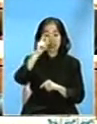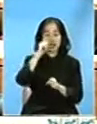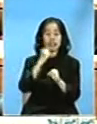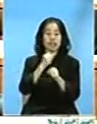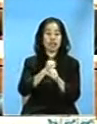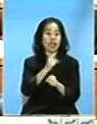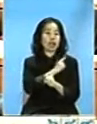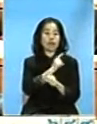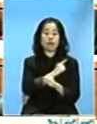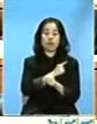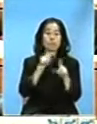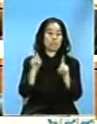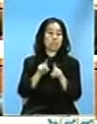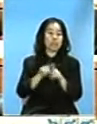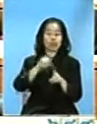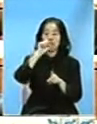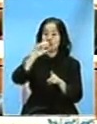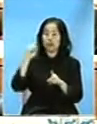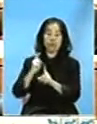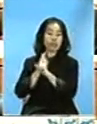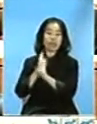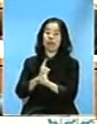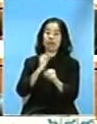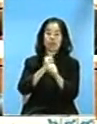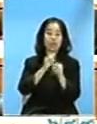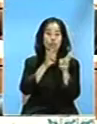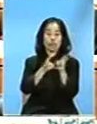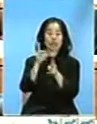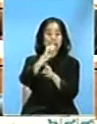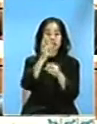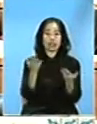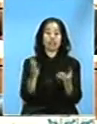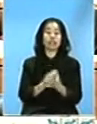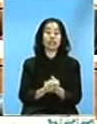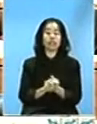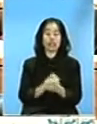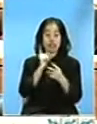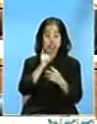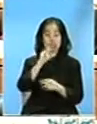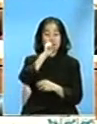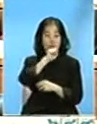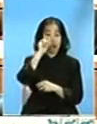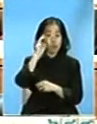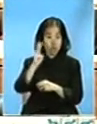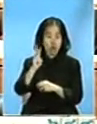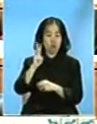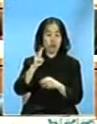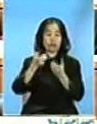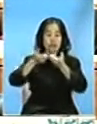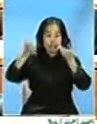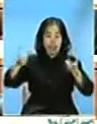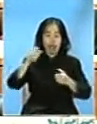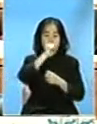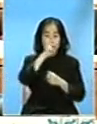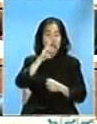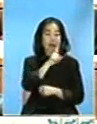ที่ในลักษณะเดียวกับสมาชิกสภาผู้แทนราษฎรโดยหลักการของวุฒิสภานั้นเป็นสภาที่กั้นกร